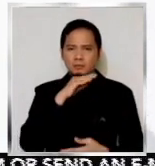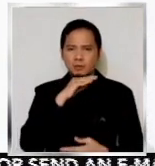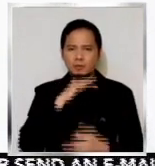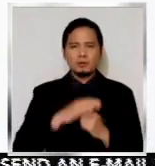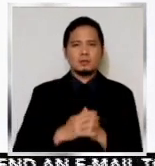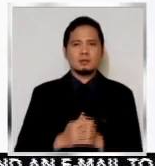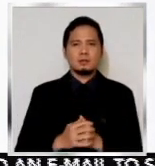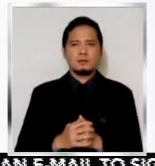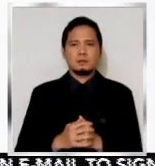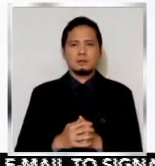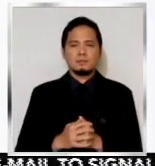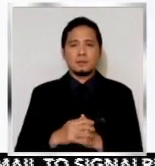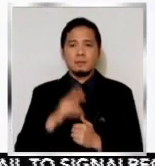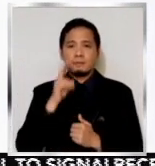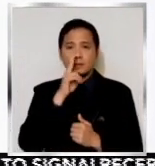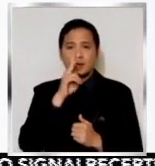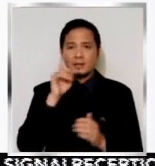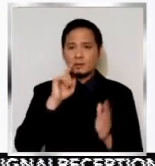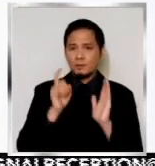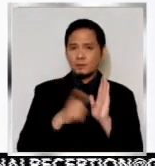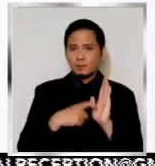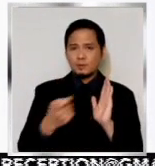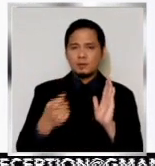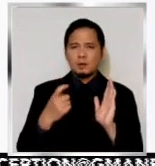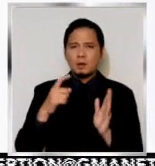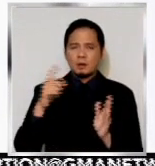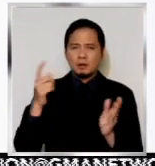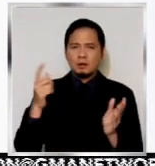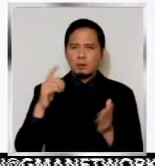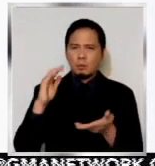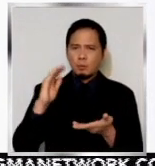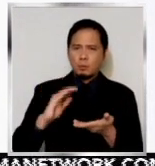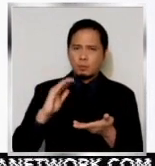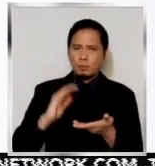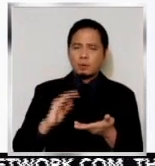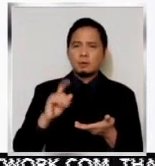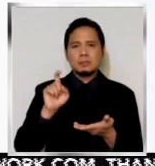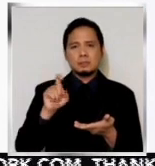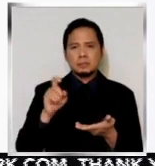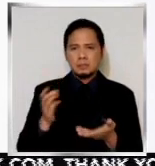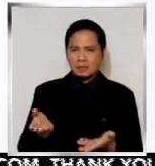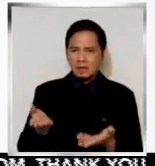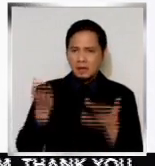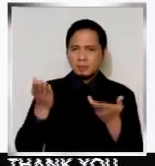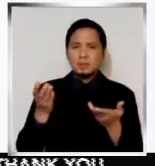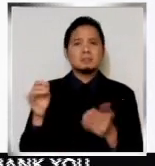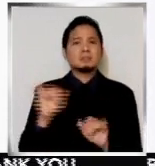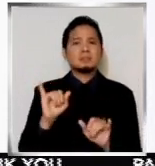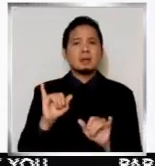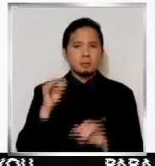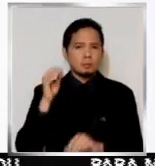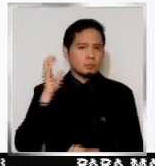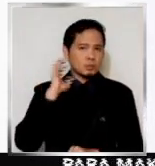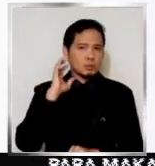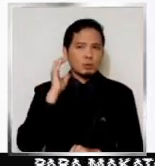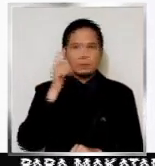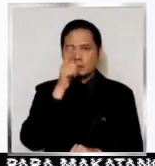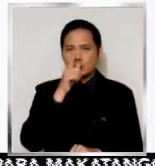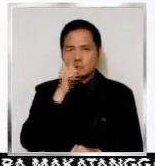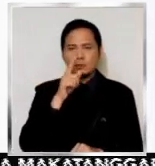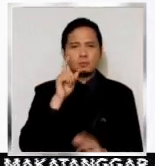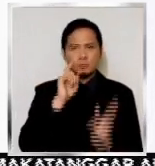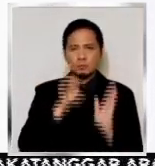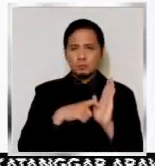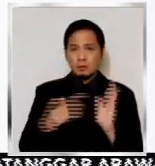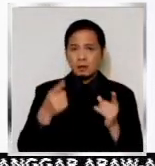to Mindanao. We have to bring from Visayas to Mindanao to Luzon. Talagang tataas yung presyo. Yun ang